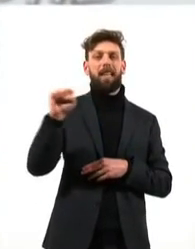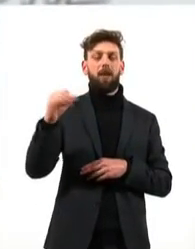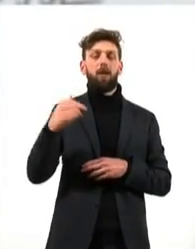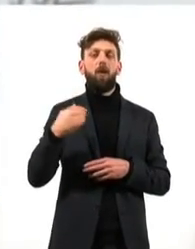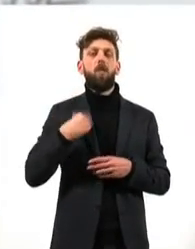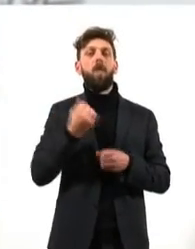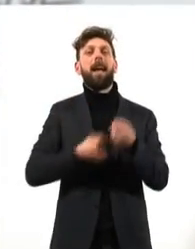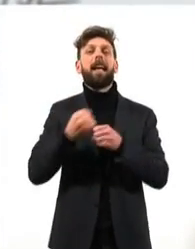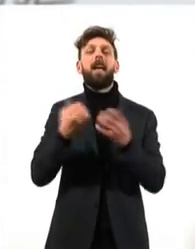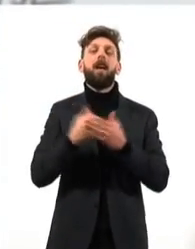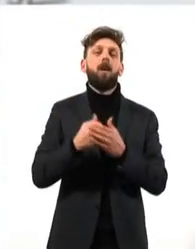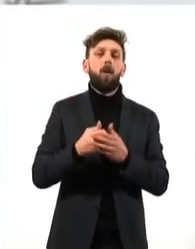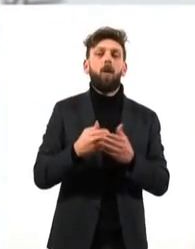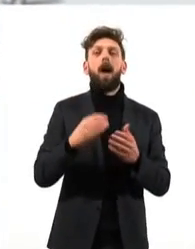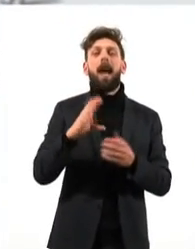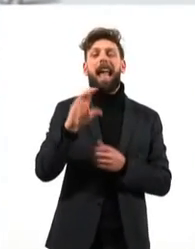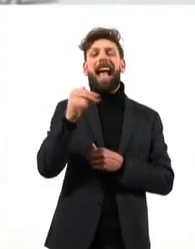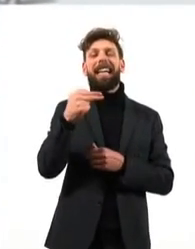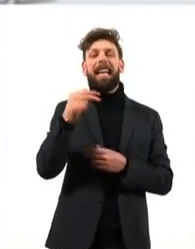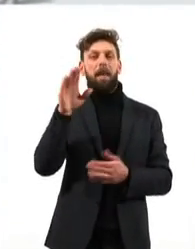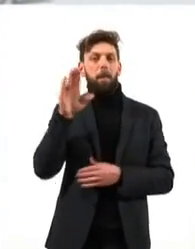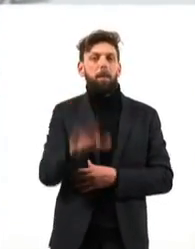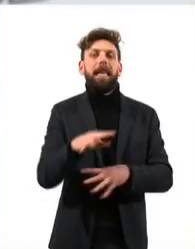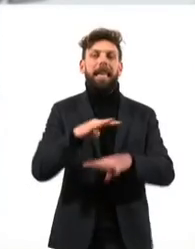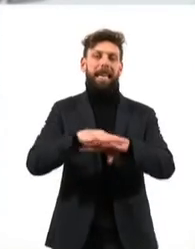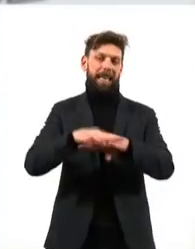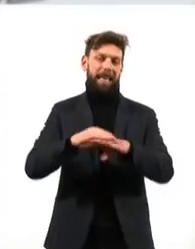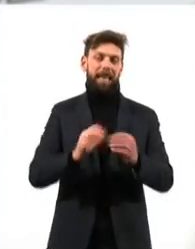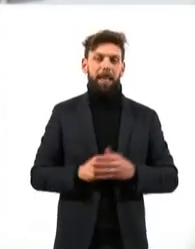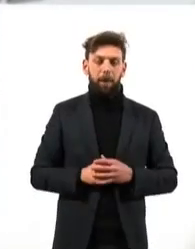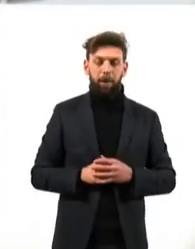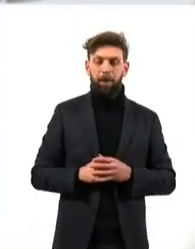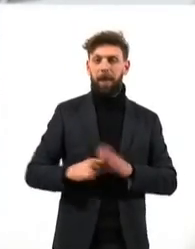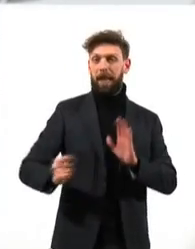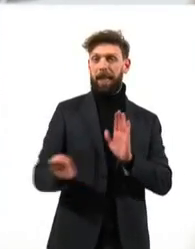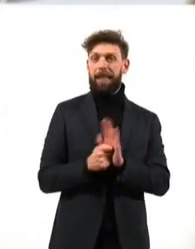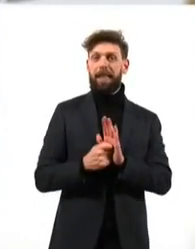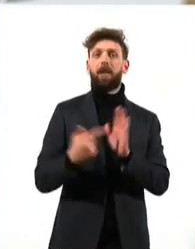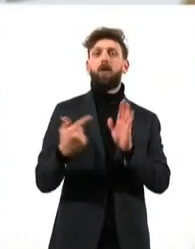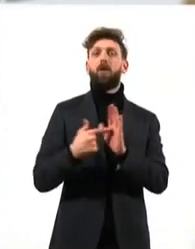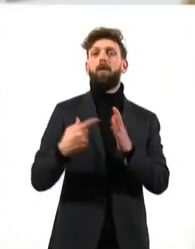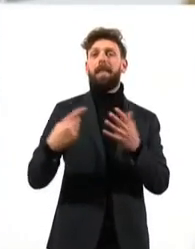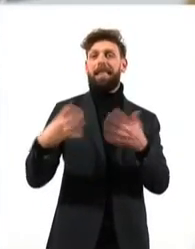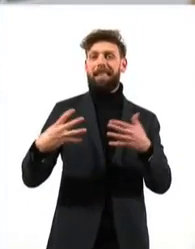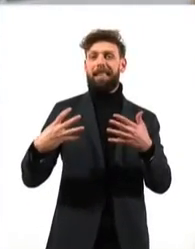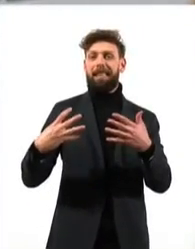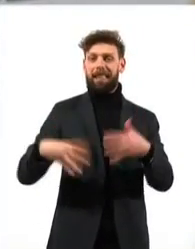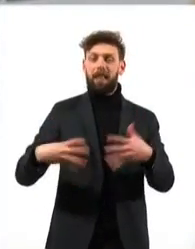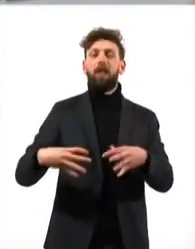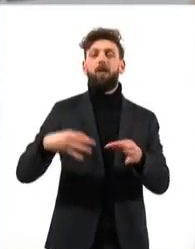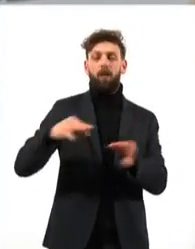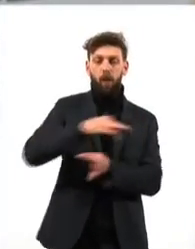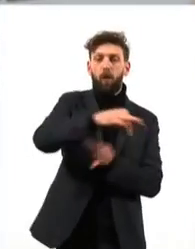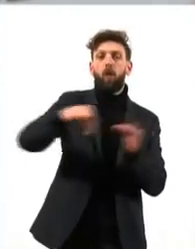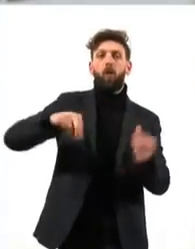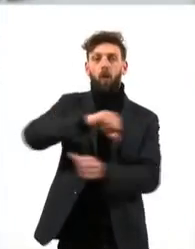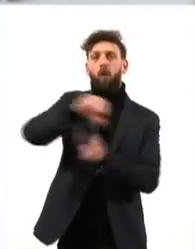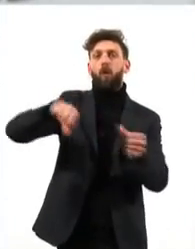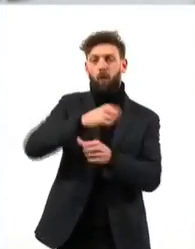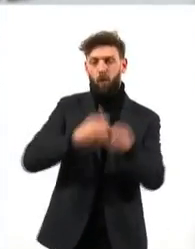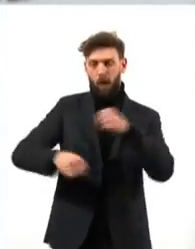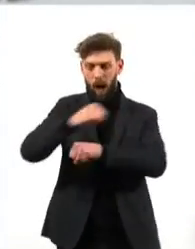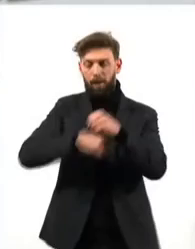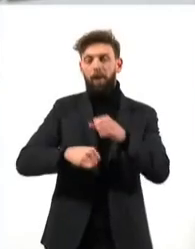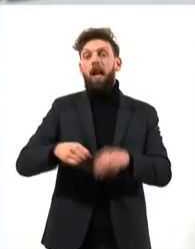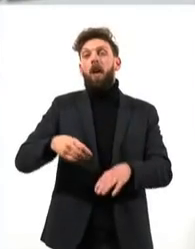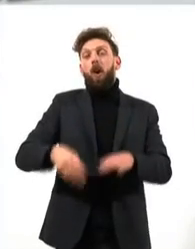quartiers, enfin anciennement la CAN des quartiers. Alors nous, on a fait ce tournoi en 2019 et voilà, au début, c'était très compliqué parce que